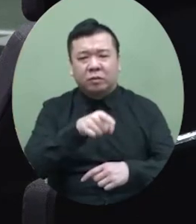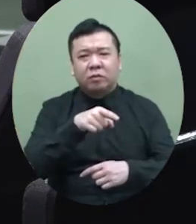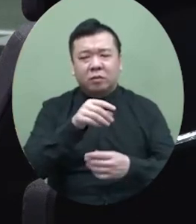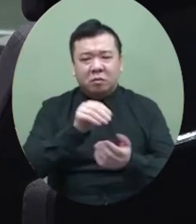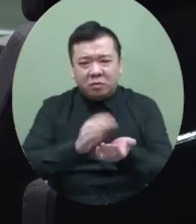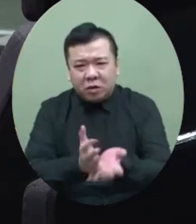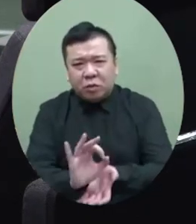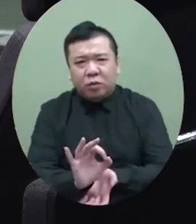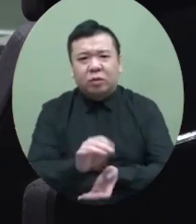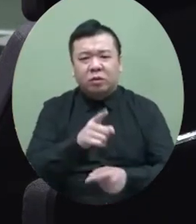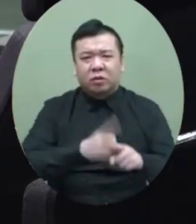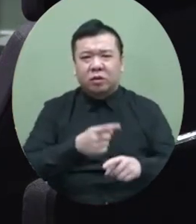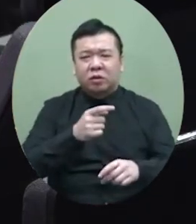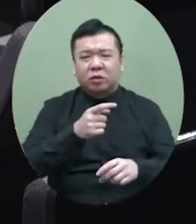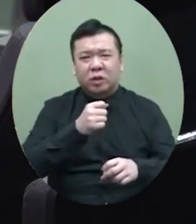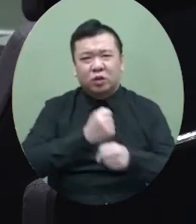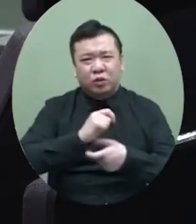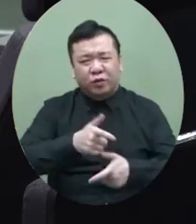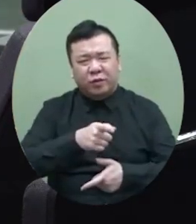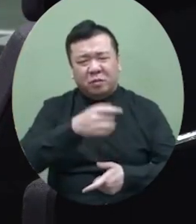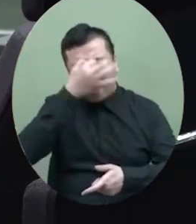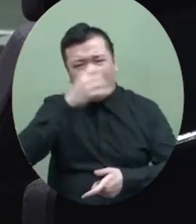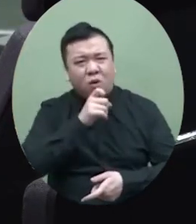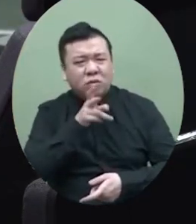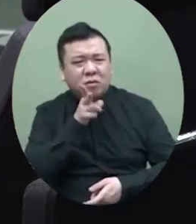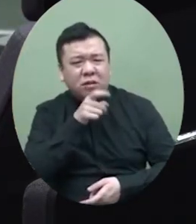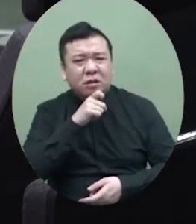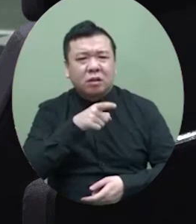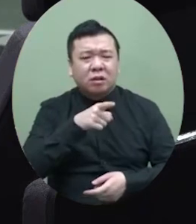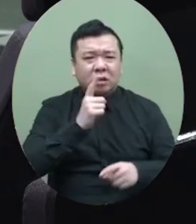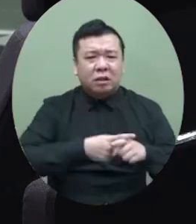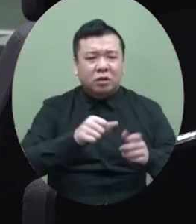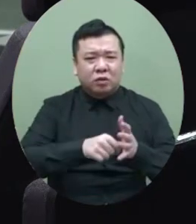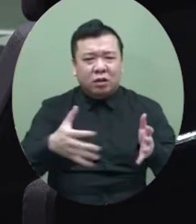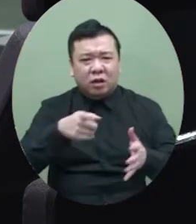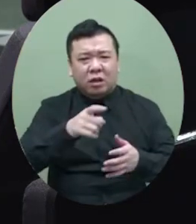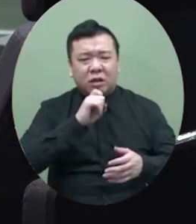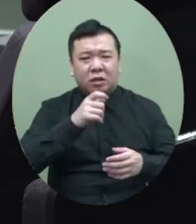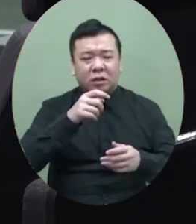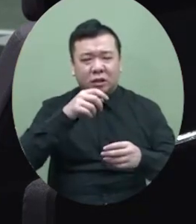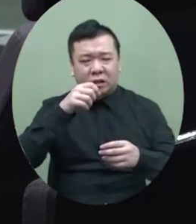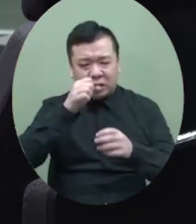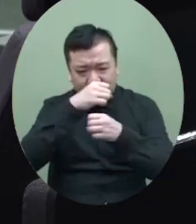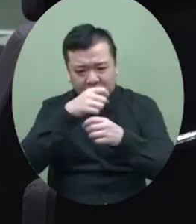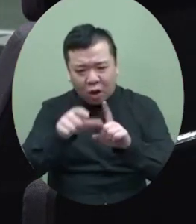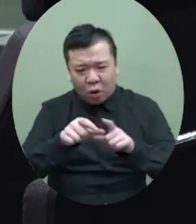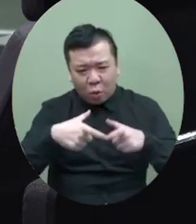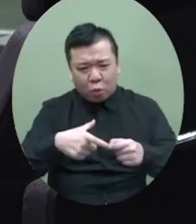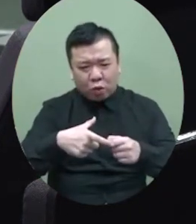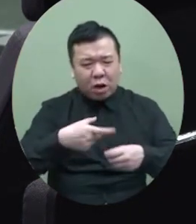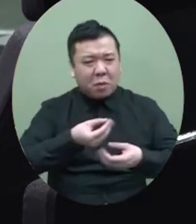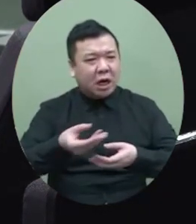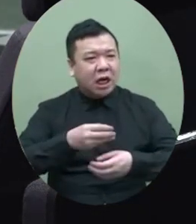做法係咪即係有啲勞民傷財咧？令到其實有啲人質疑最大得益係咪嗰啲檢測公司咧？咁第二就係即係之前你